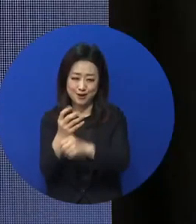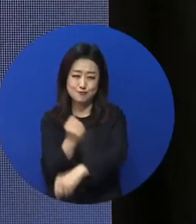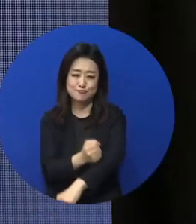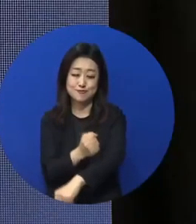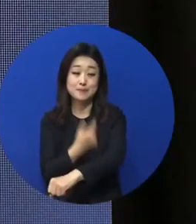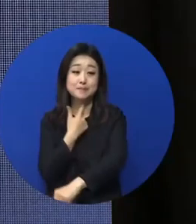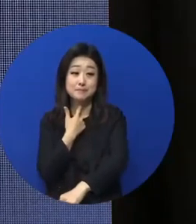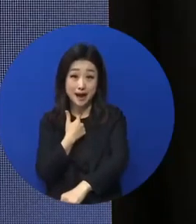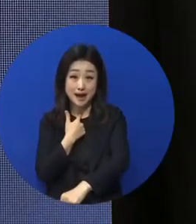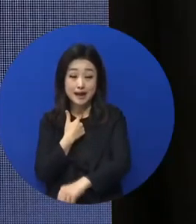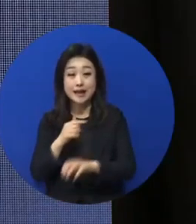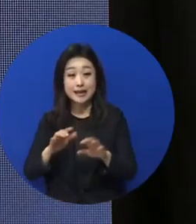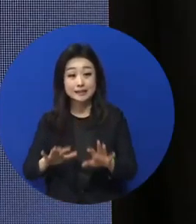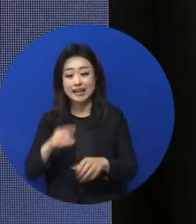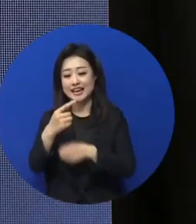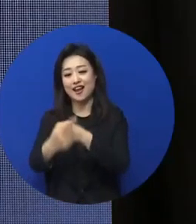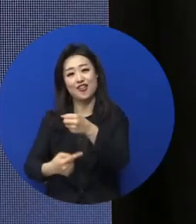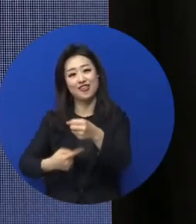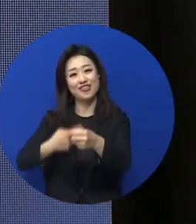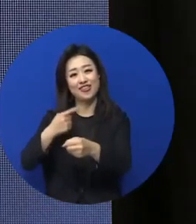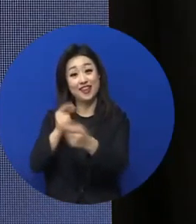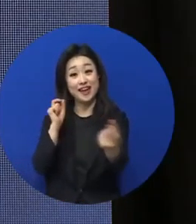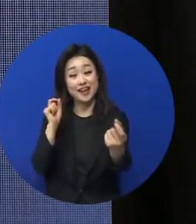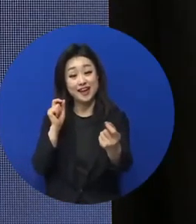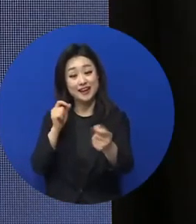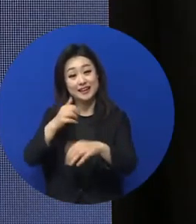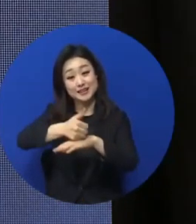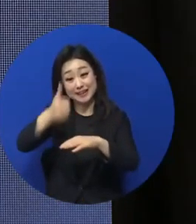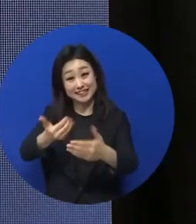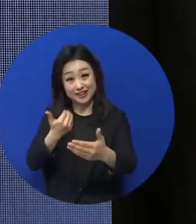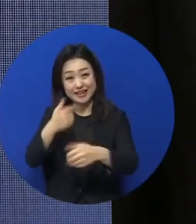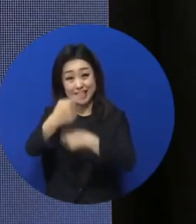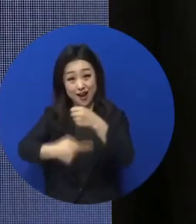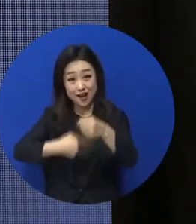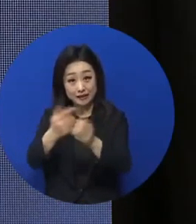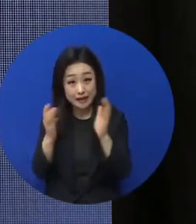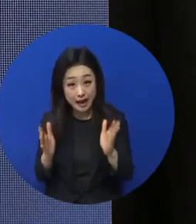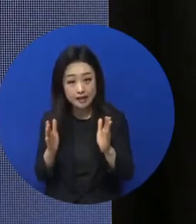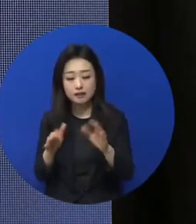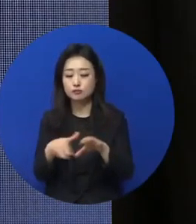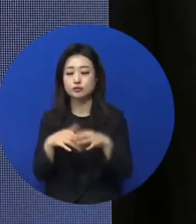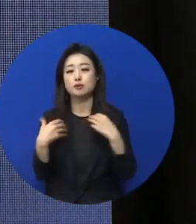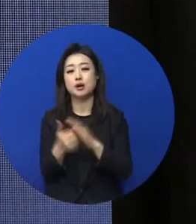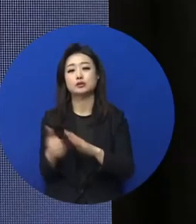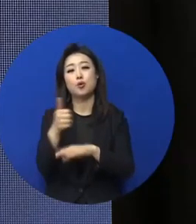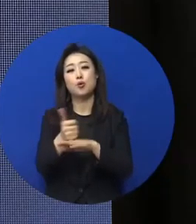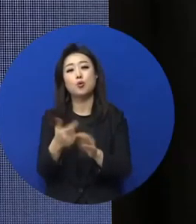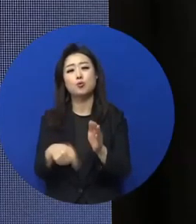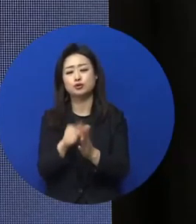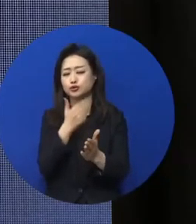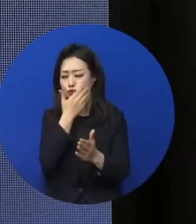이제 남은 1년은 문재인 정부의 성공적인 마무리를 위해서 너무나도 중요한 시간입니다.